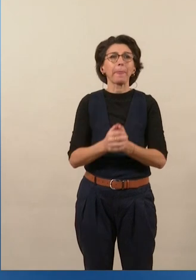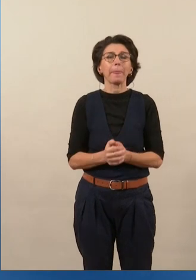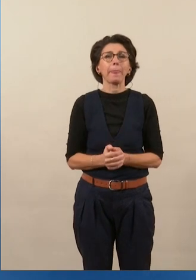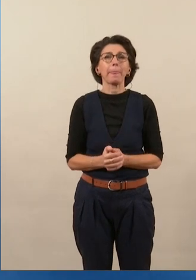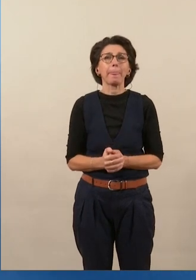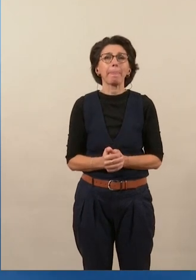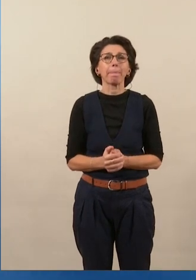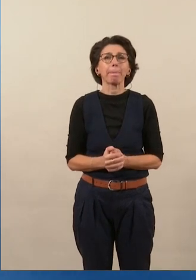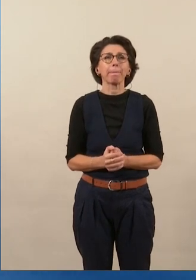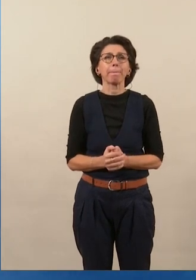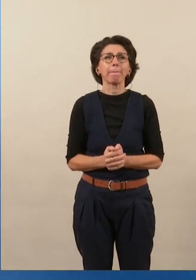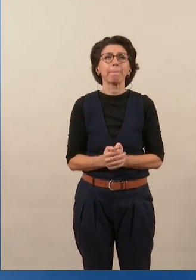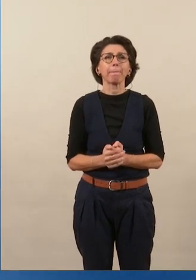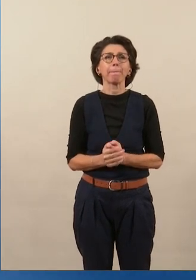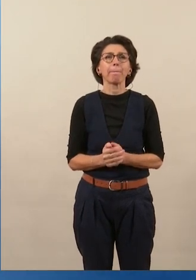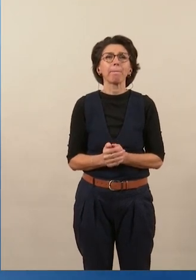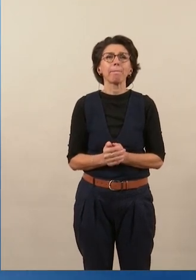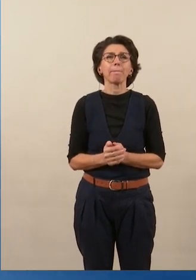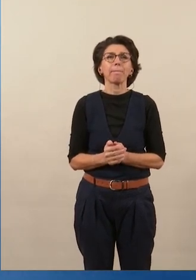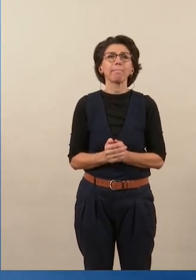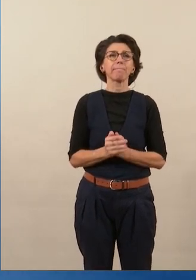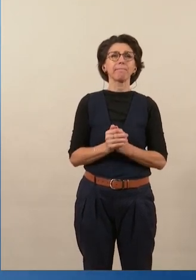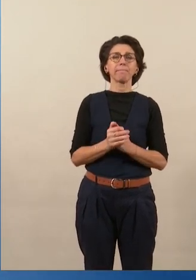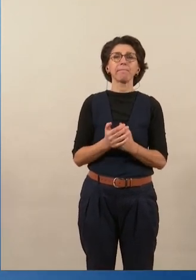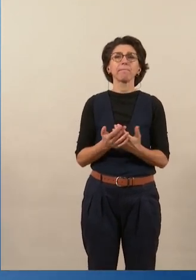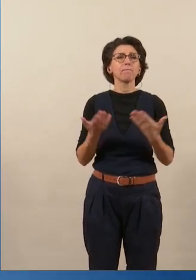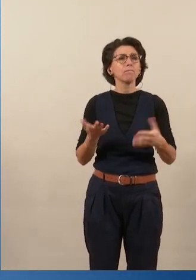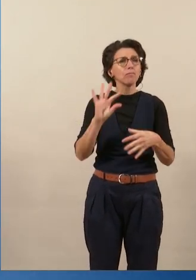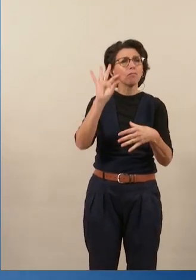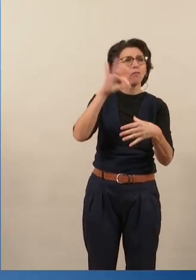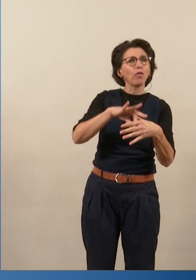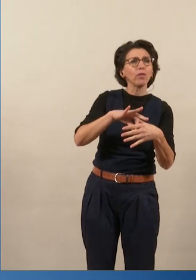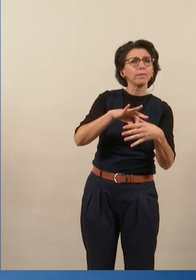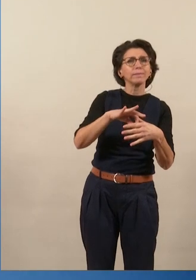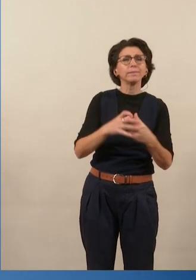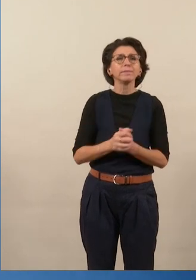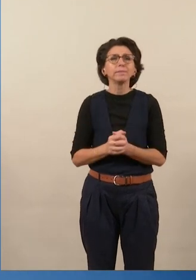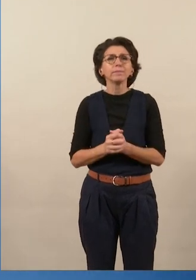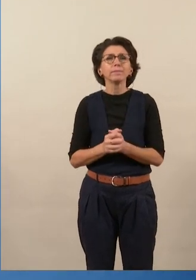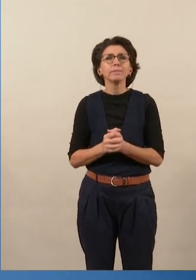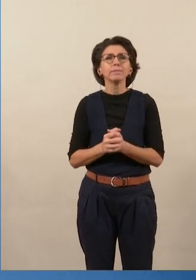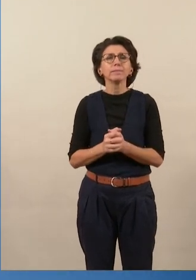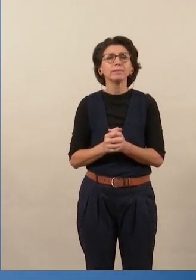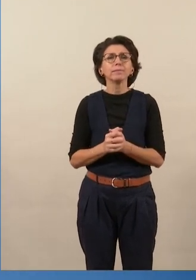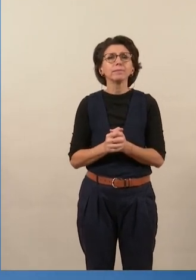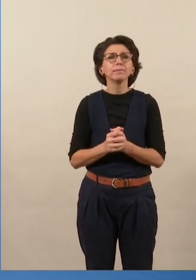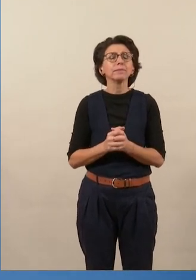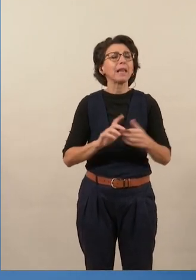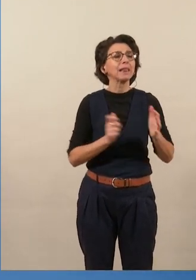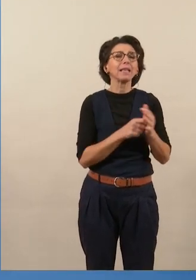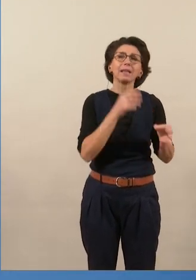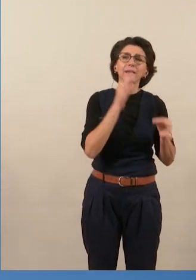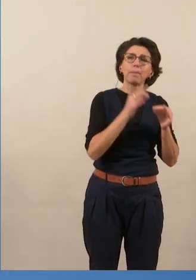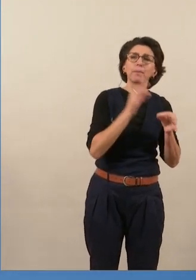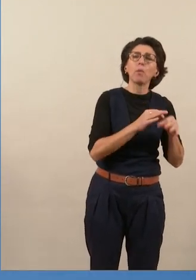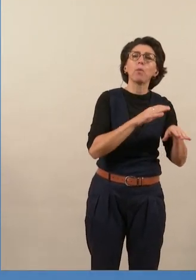euh nous passons au vote je pense du procèsverbal du conseil de septembre il y